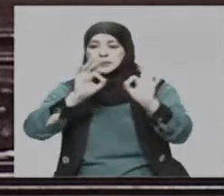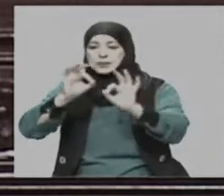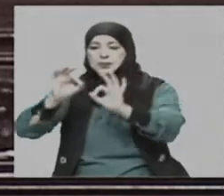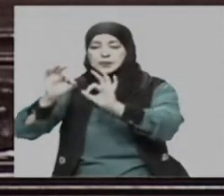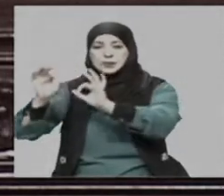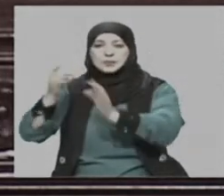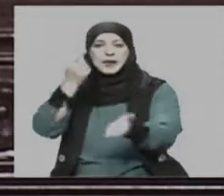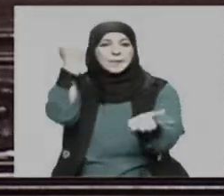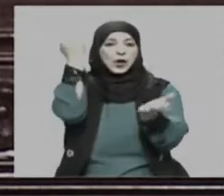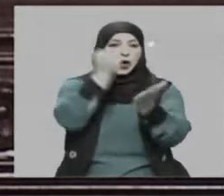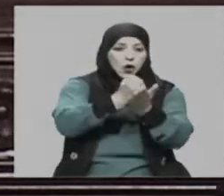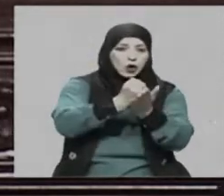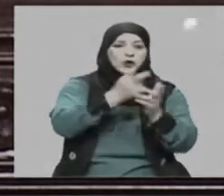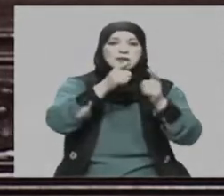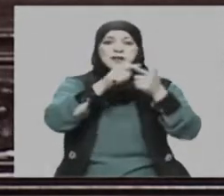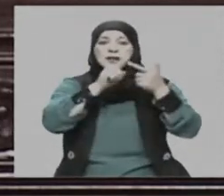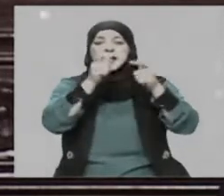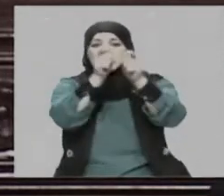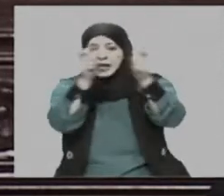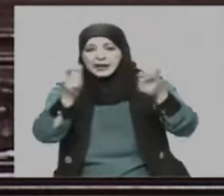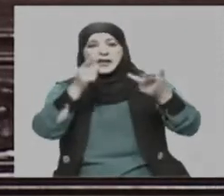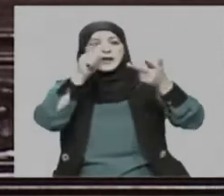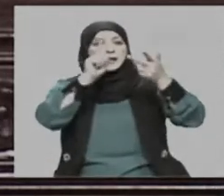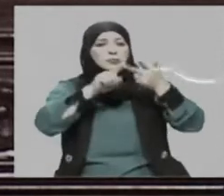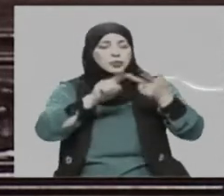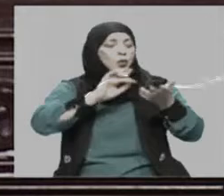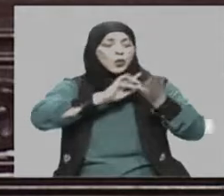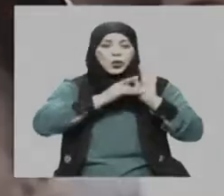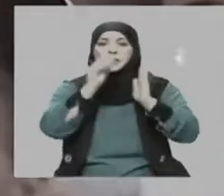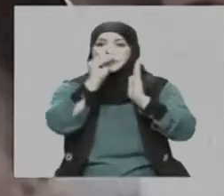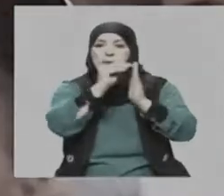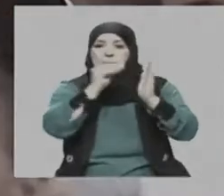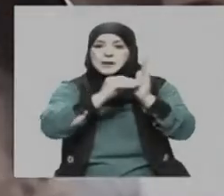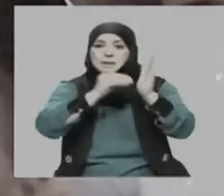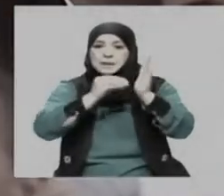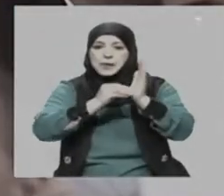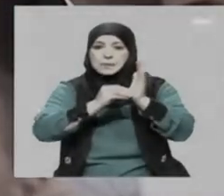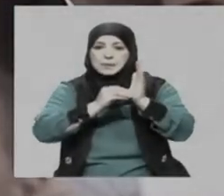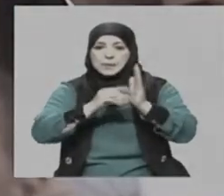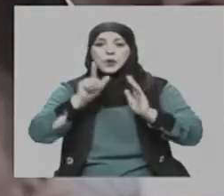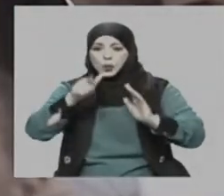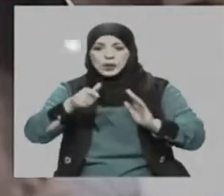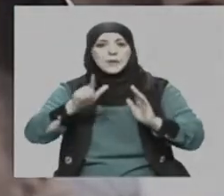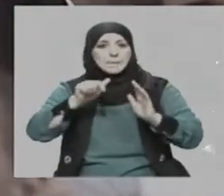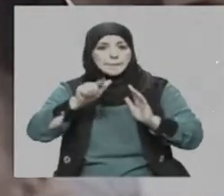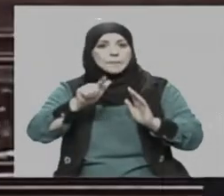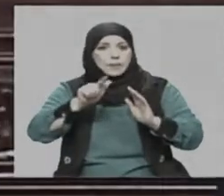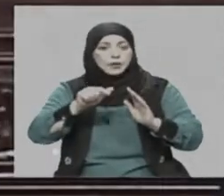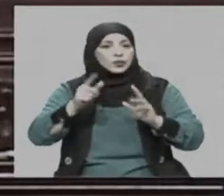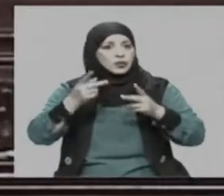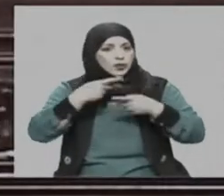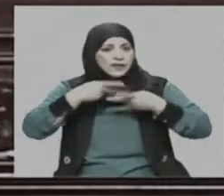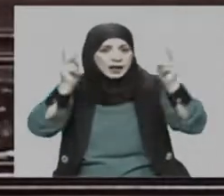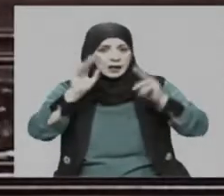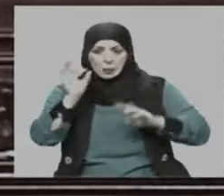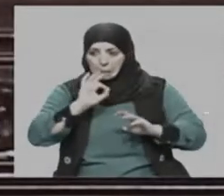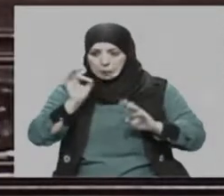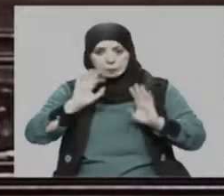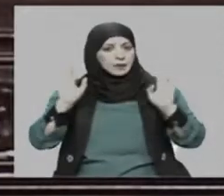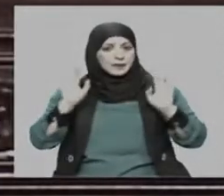بالكونت بالشركة كله موجود، مش موجود في العلن. أنا نسمع في كلام شبيت ما قلتش، شكون باش